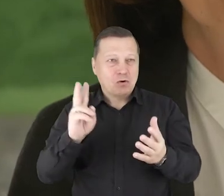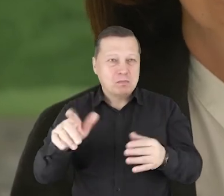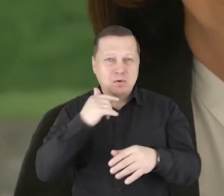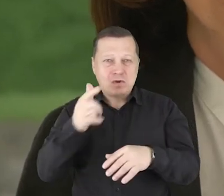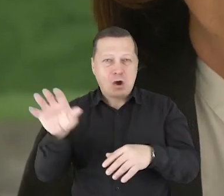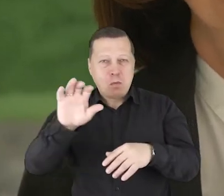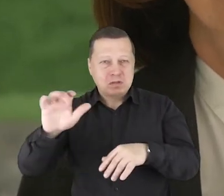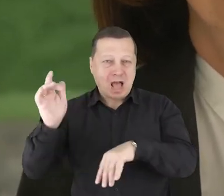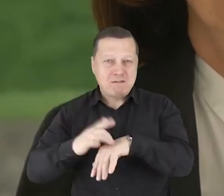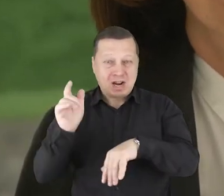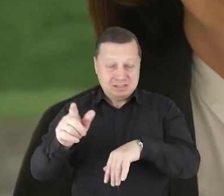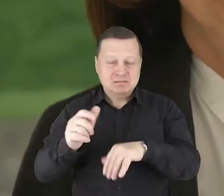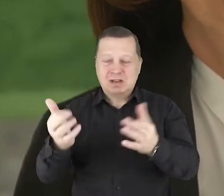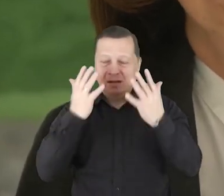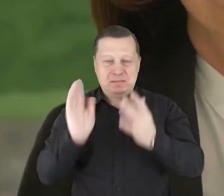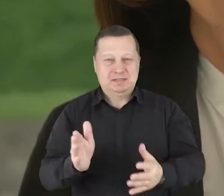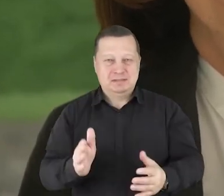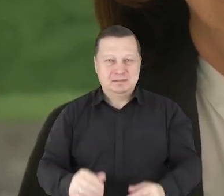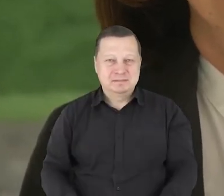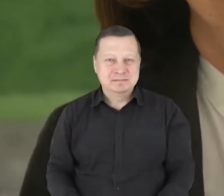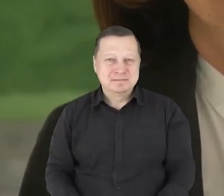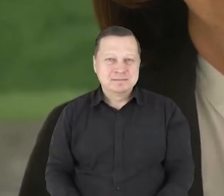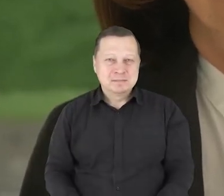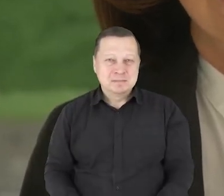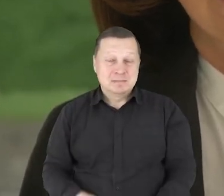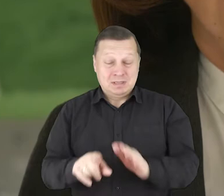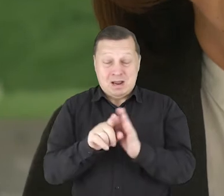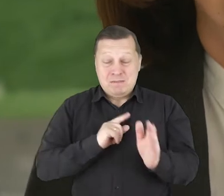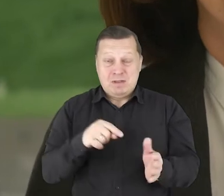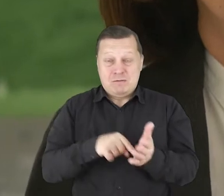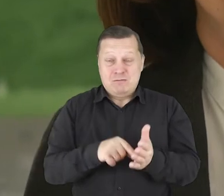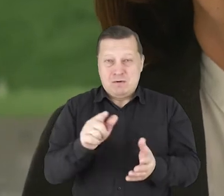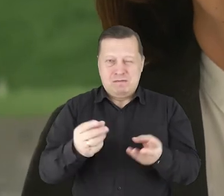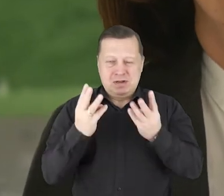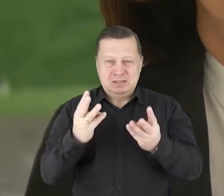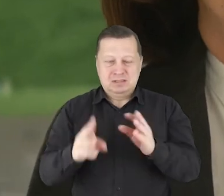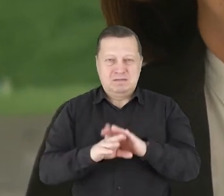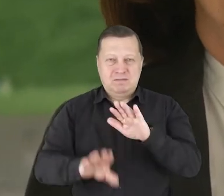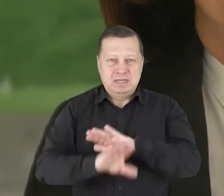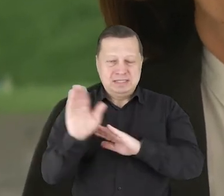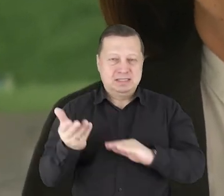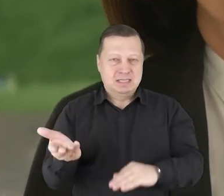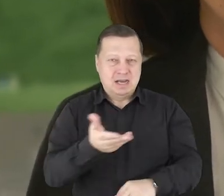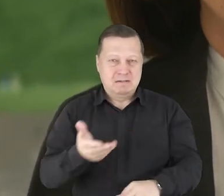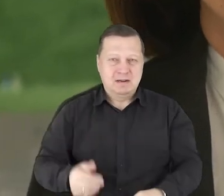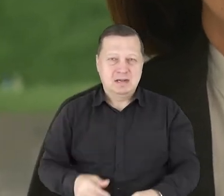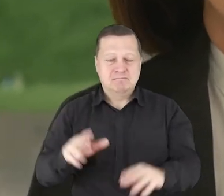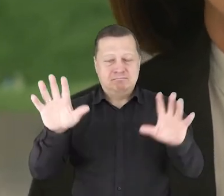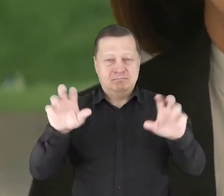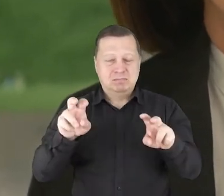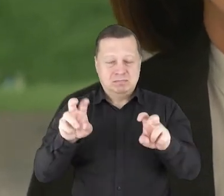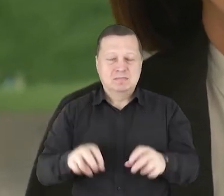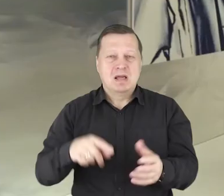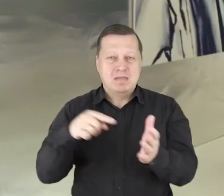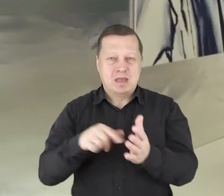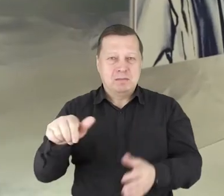wrażliwego obserwatora. To jest dla mnie klucz do tej wystawy, klucz do wystawy Taki